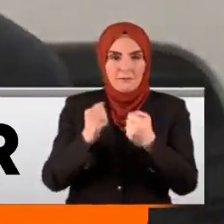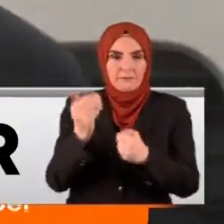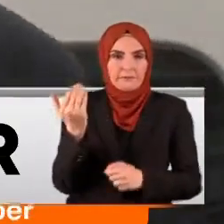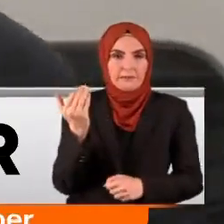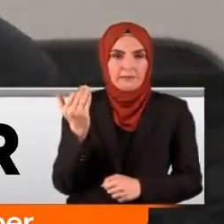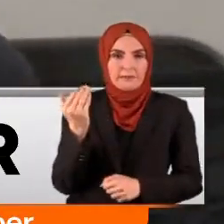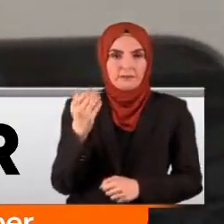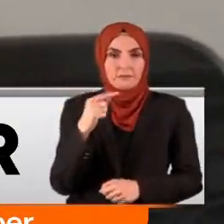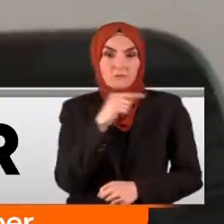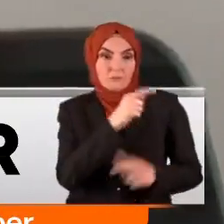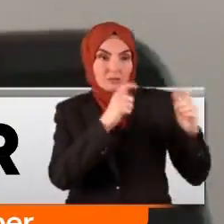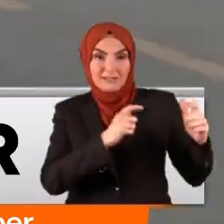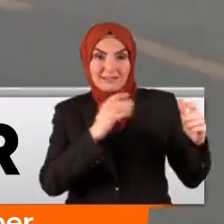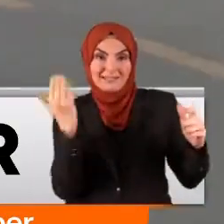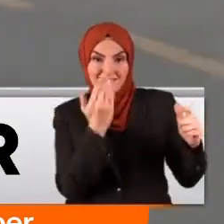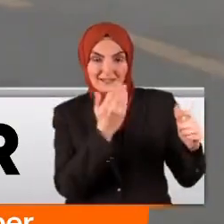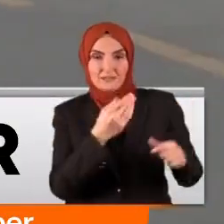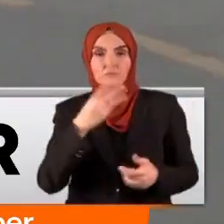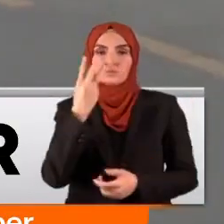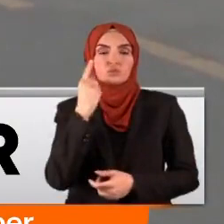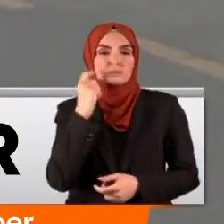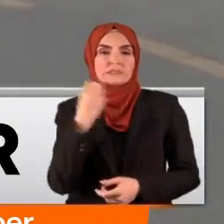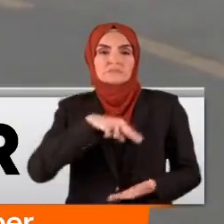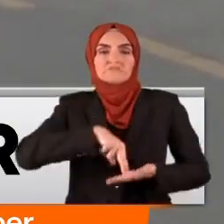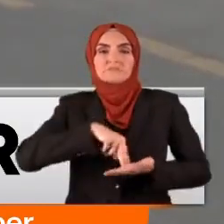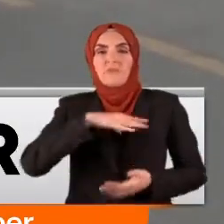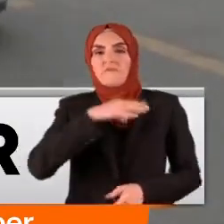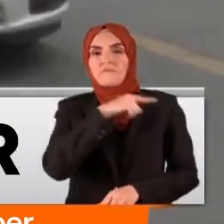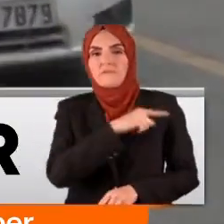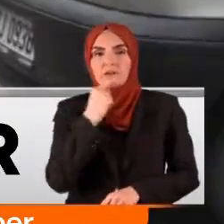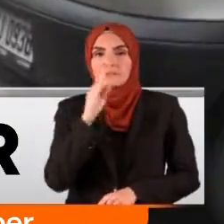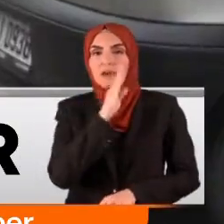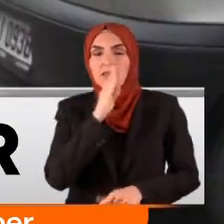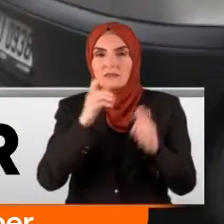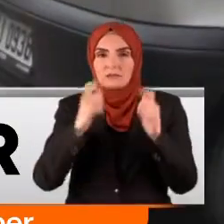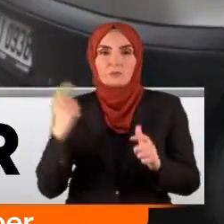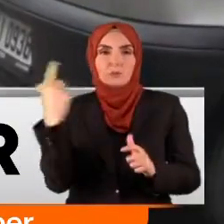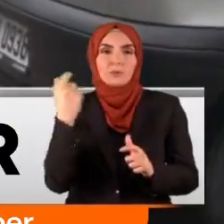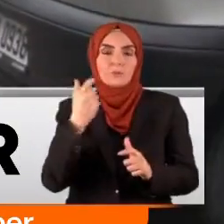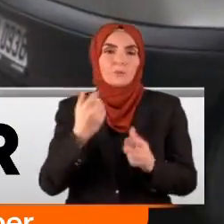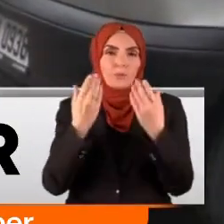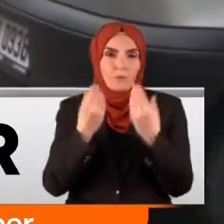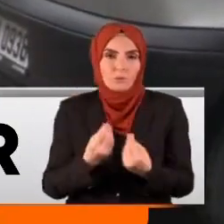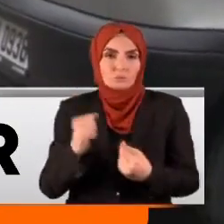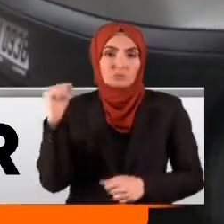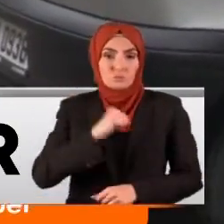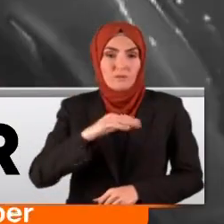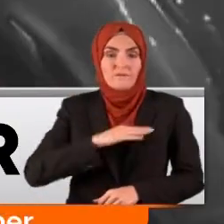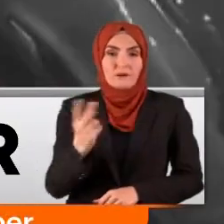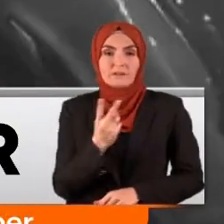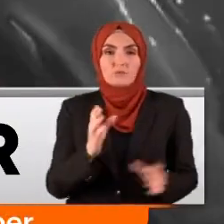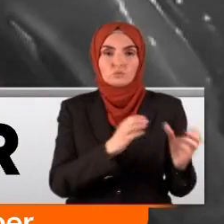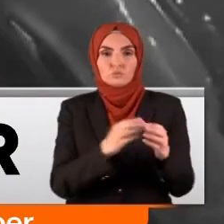doğru giderken burada 3 tane arkadaş dikiliyordu. Kağıthane'de kurşunlar havada uçuştu. Husumetli iki grup karşılaşınca silahlar